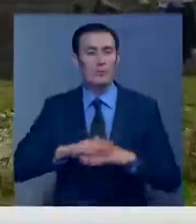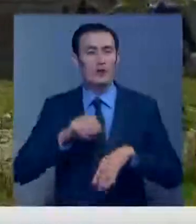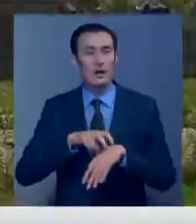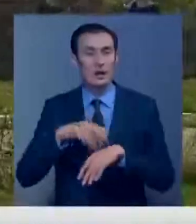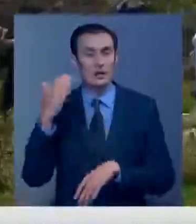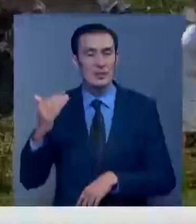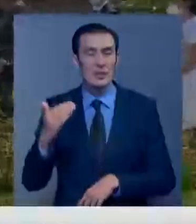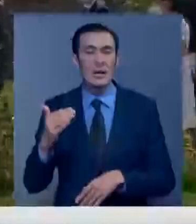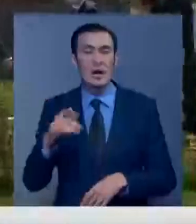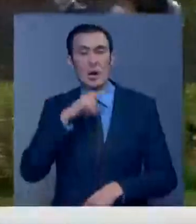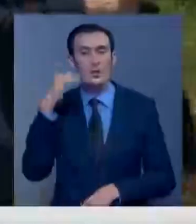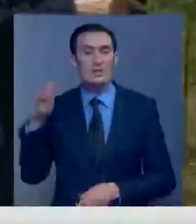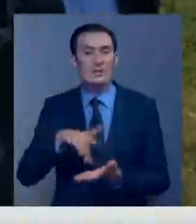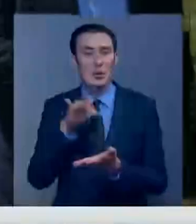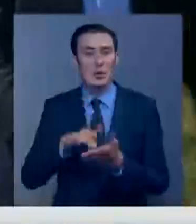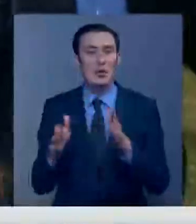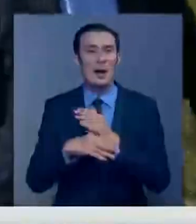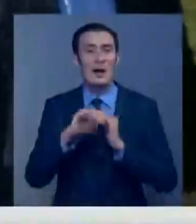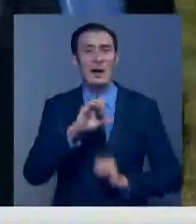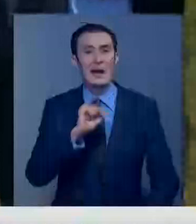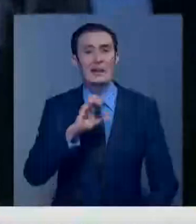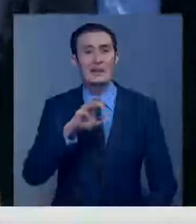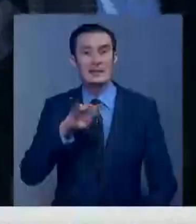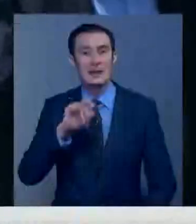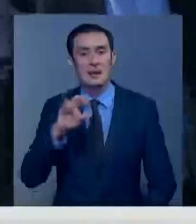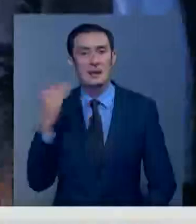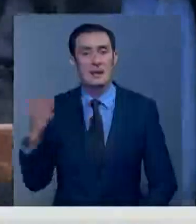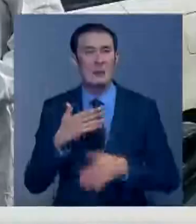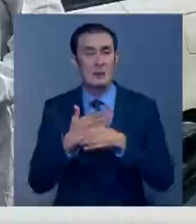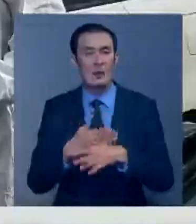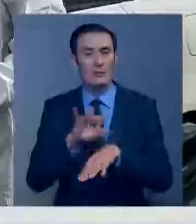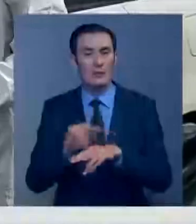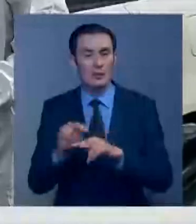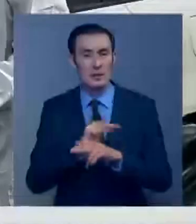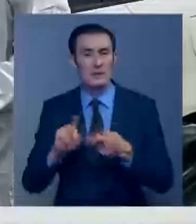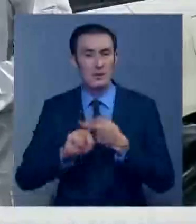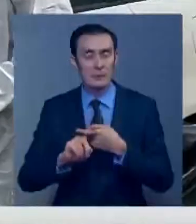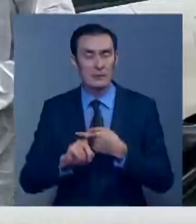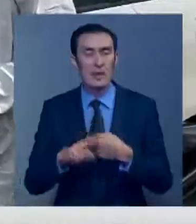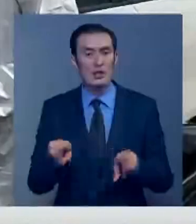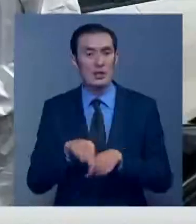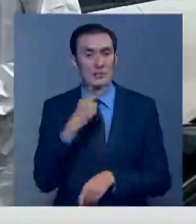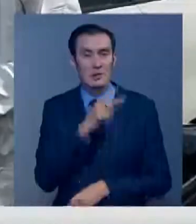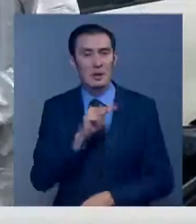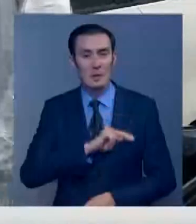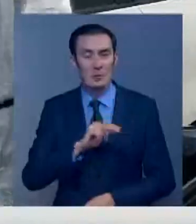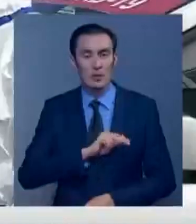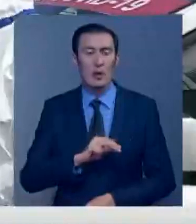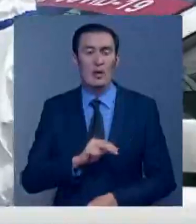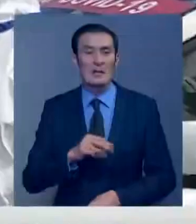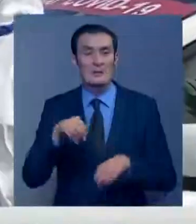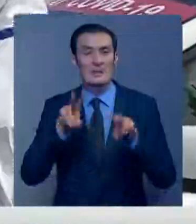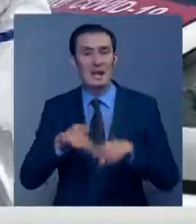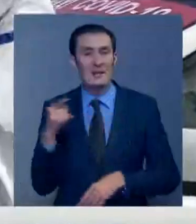помогают казахстанским коллегам в лечении больных от коронавирусной инфекции. Ералы Тугжанов ознакомился с работая ковид-такси,